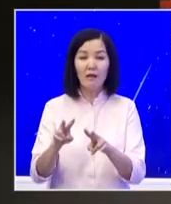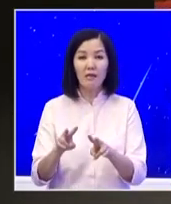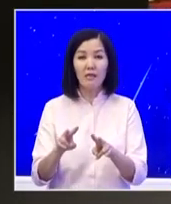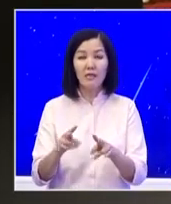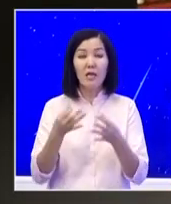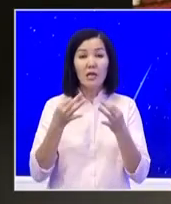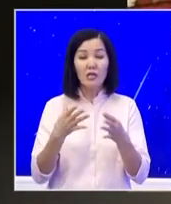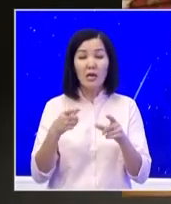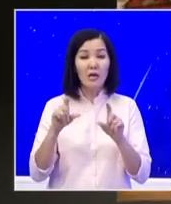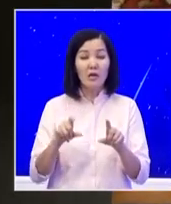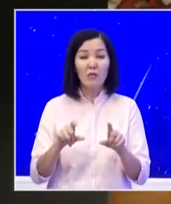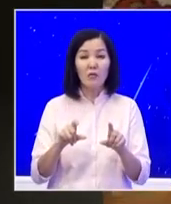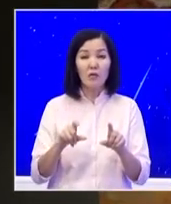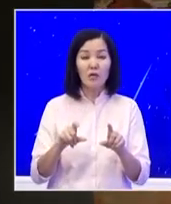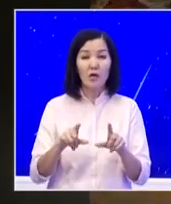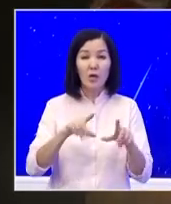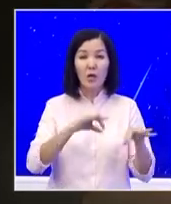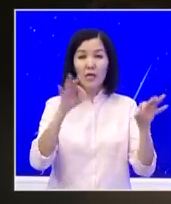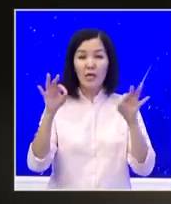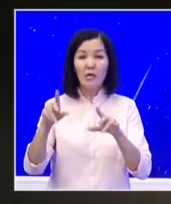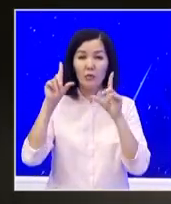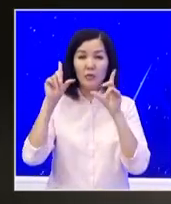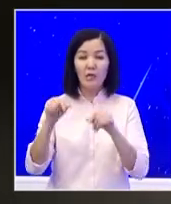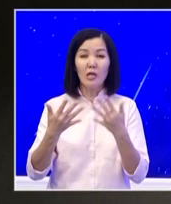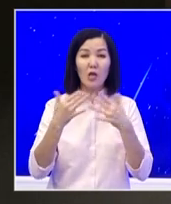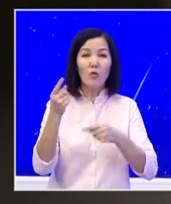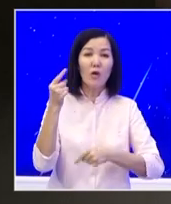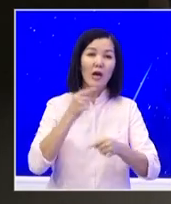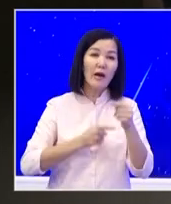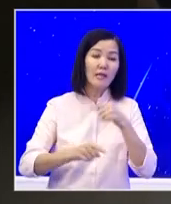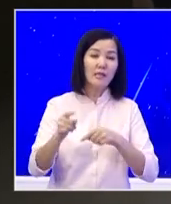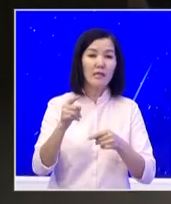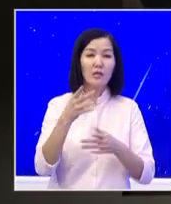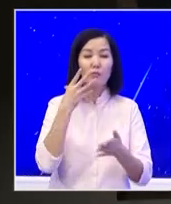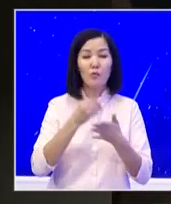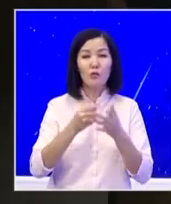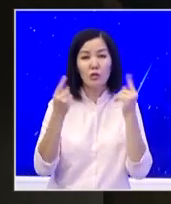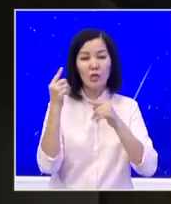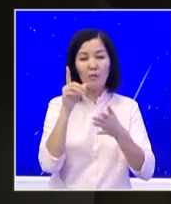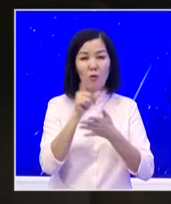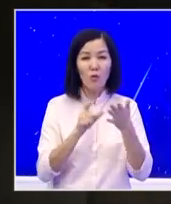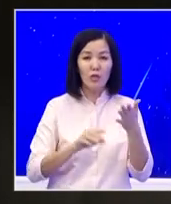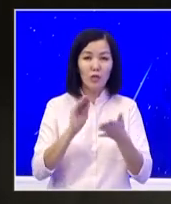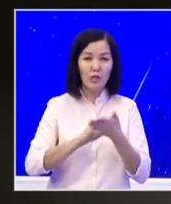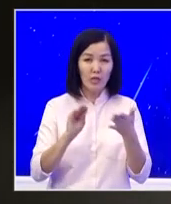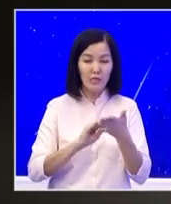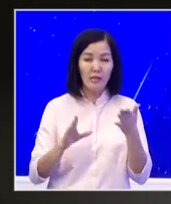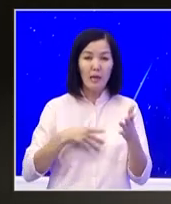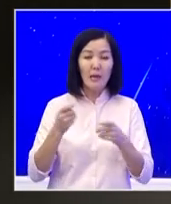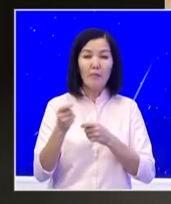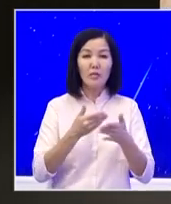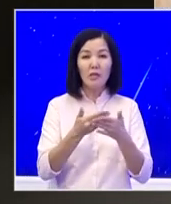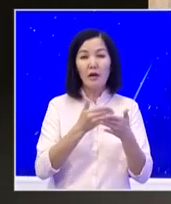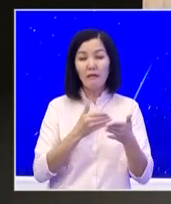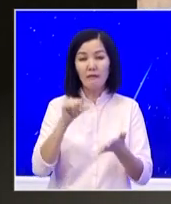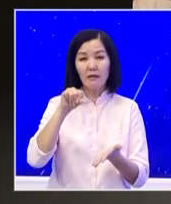қарап отырмады. Жан жаққа көшкен жерлестеріне ауылға қайтыңдар деп өлеңмен ұран тастаған. Осы бір мәселені басшылық алдында да